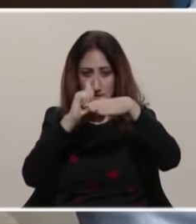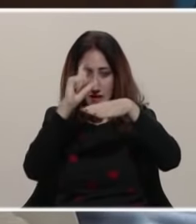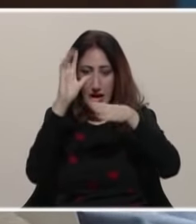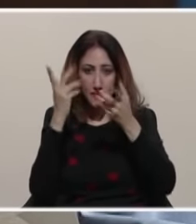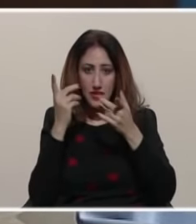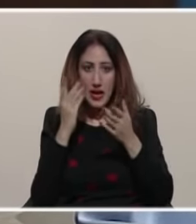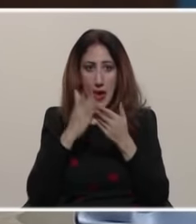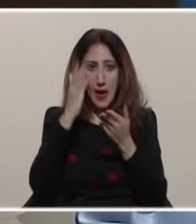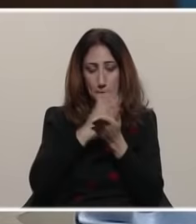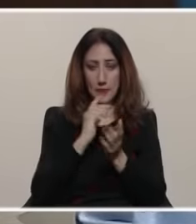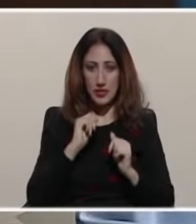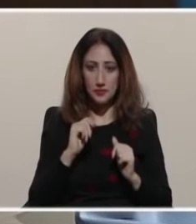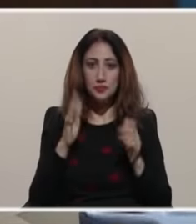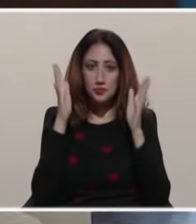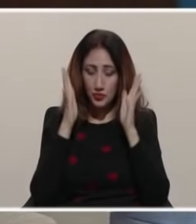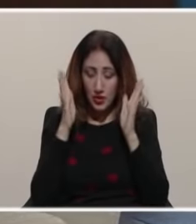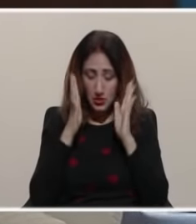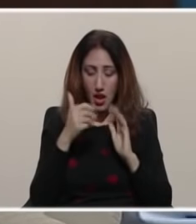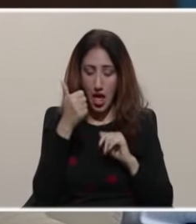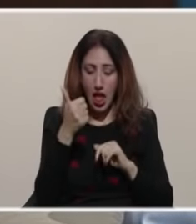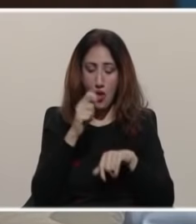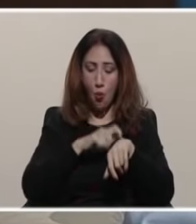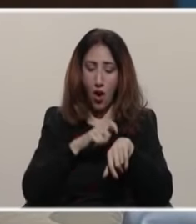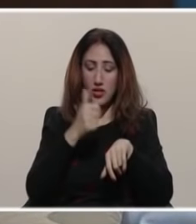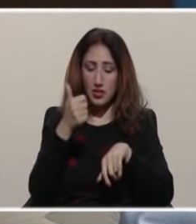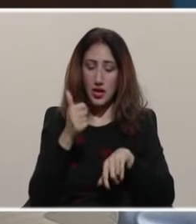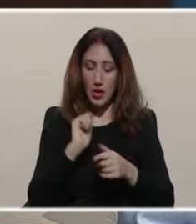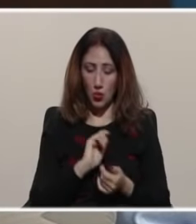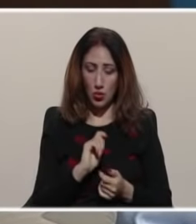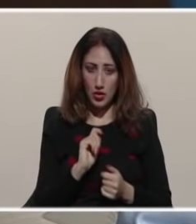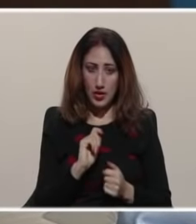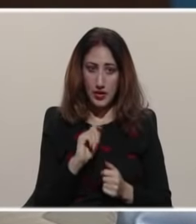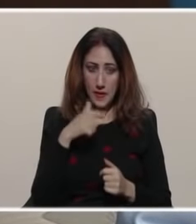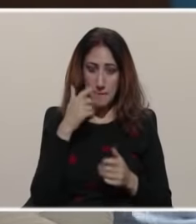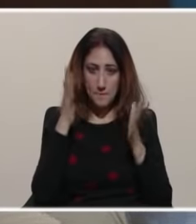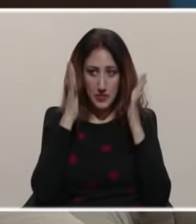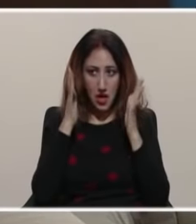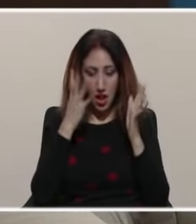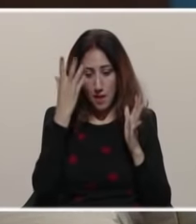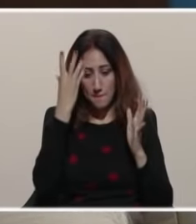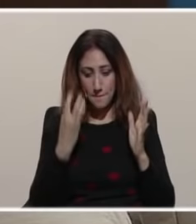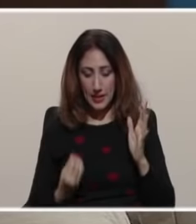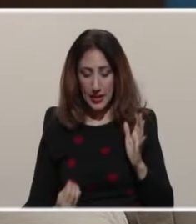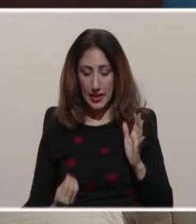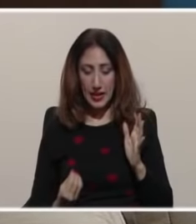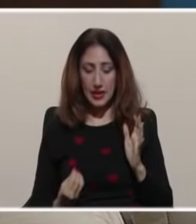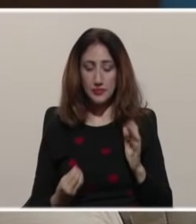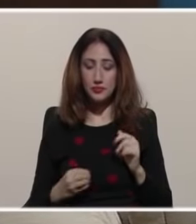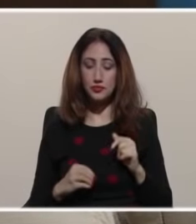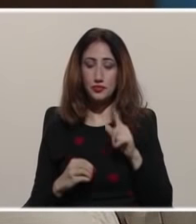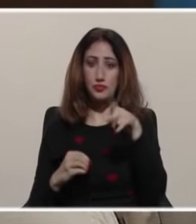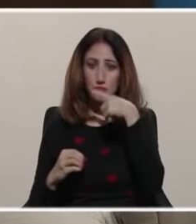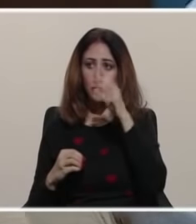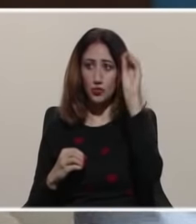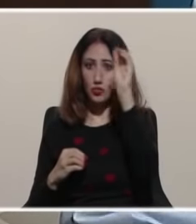لقاء الأحباب بالأحباب. ولذلك كان صلة بن أشيم له حال مع قيام الليل. خلال برنامج حضرتك أدعو الناس